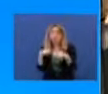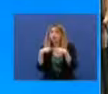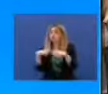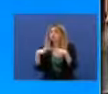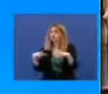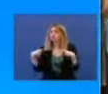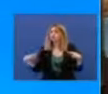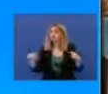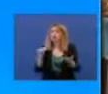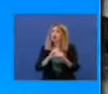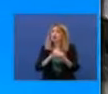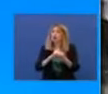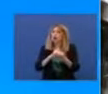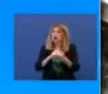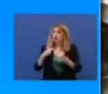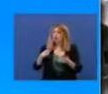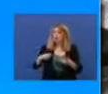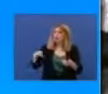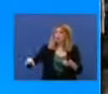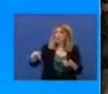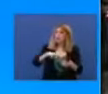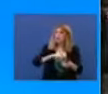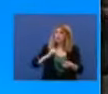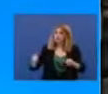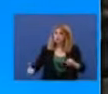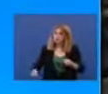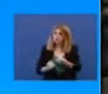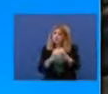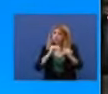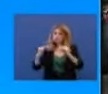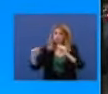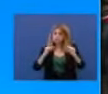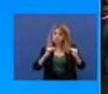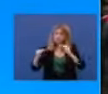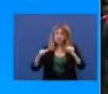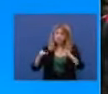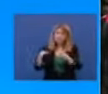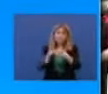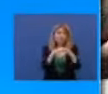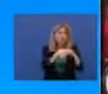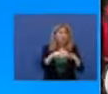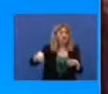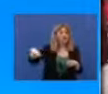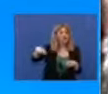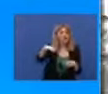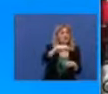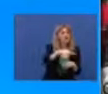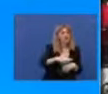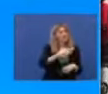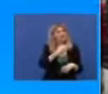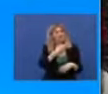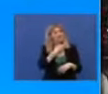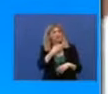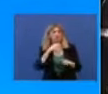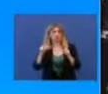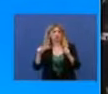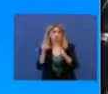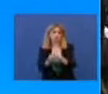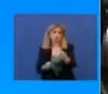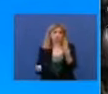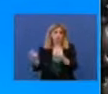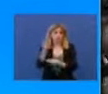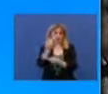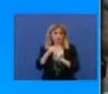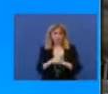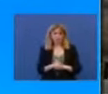αλληλογγύης, συνοχής και στήριξης των ευάλωτων κοινωνικών ομάδων. Ερχόμαστε με τη σειρά μας σήμερα να ανακοινώσουμε τα μέτρα